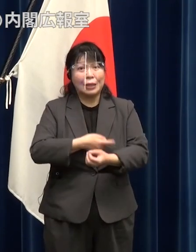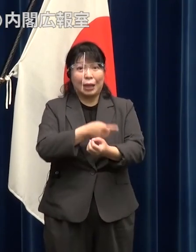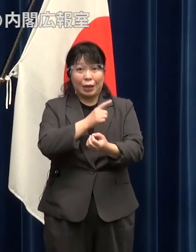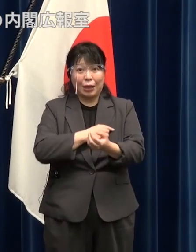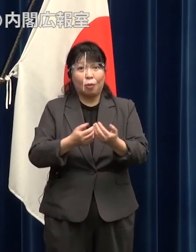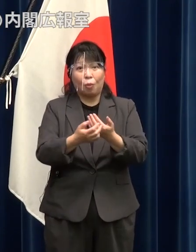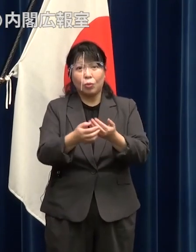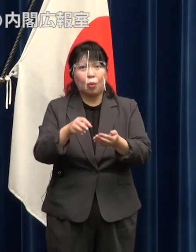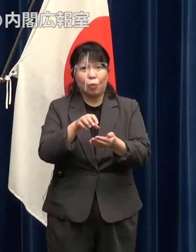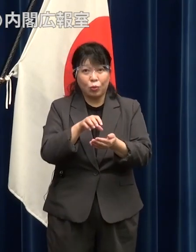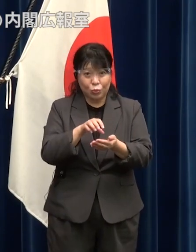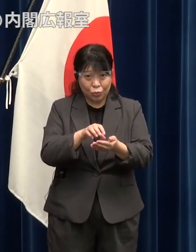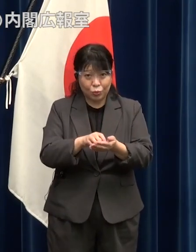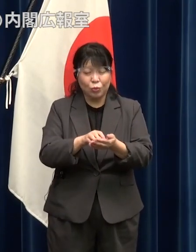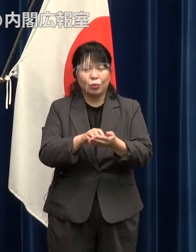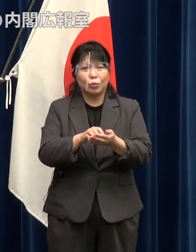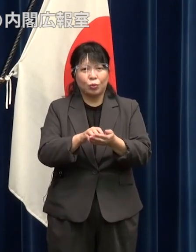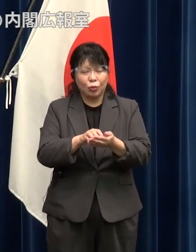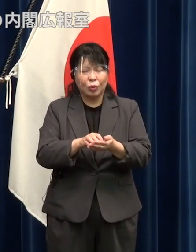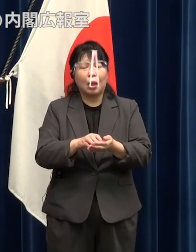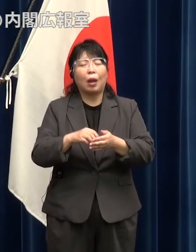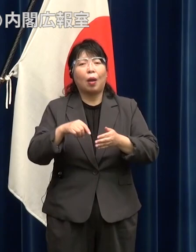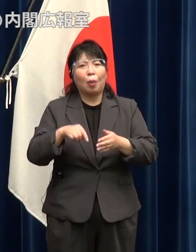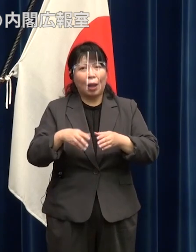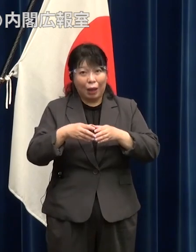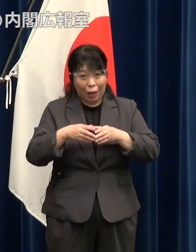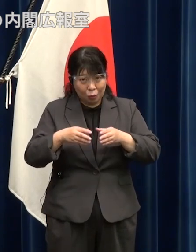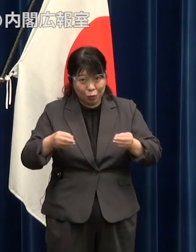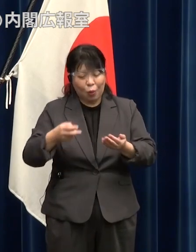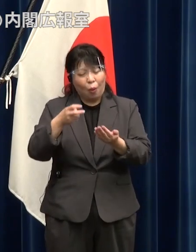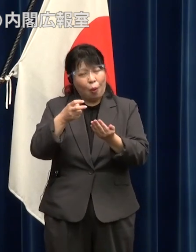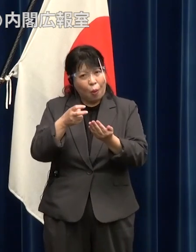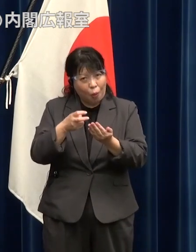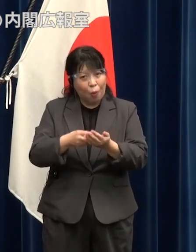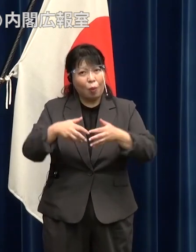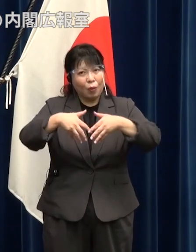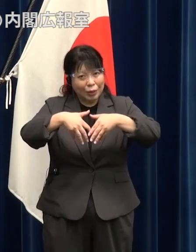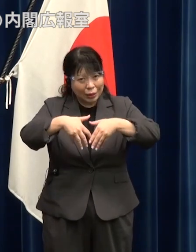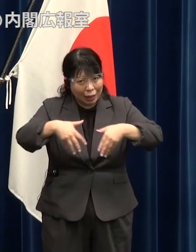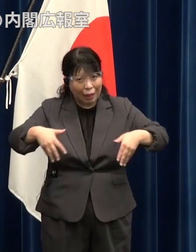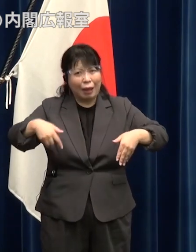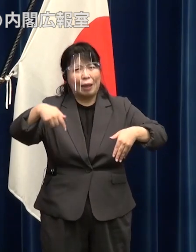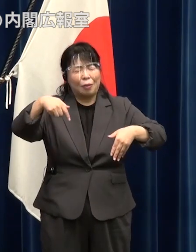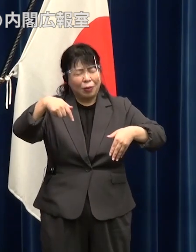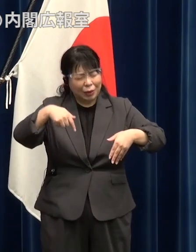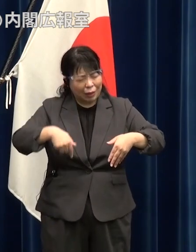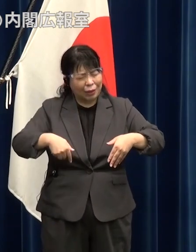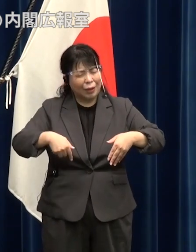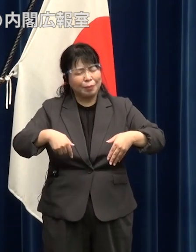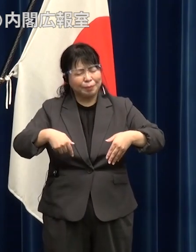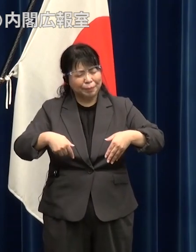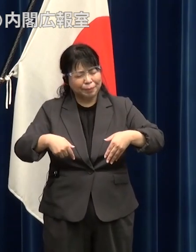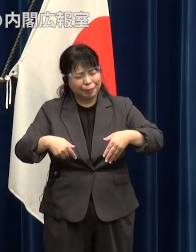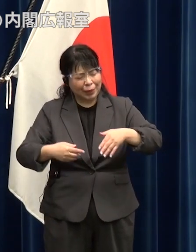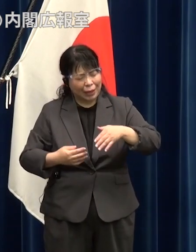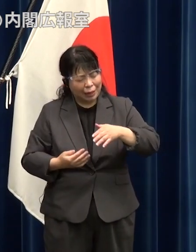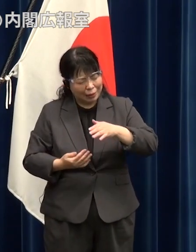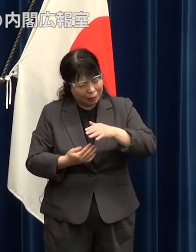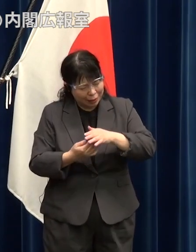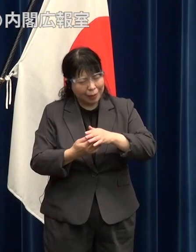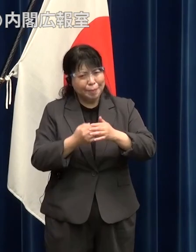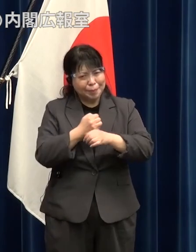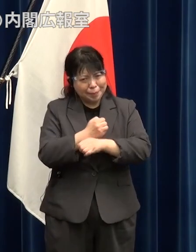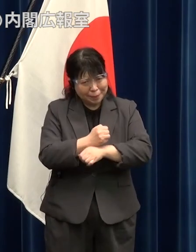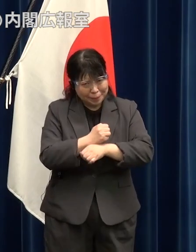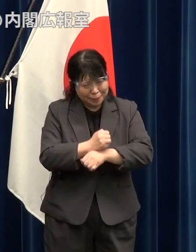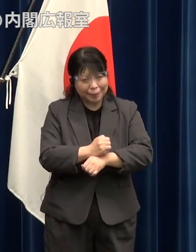や現行の我が国の法体系の下で最大限の規定を盛り込んだ新